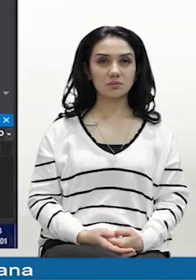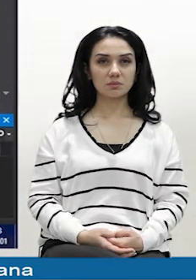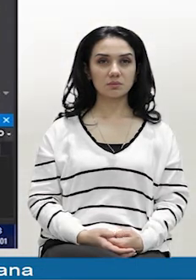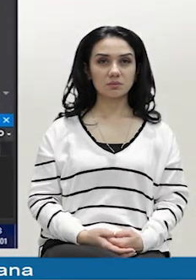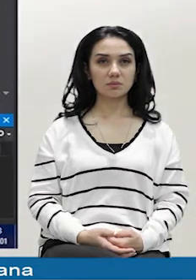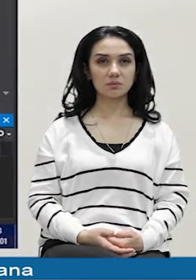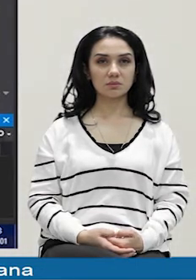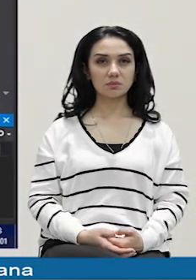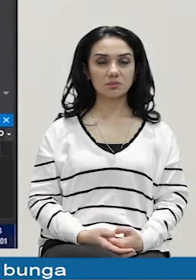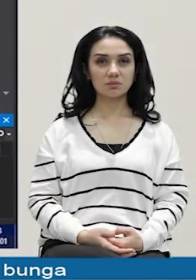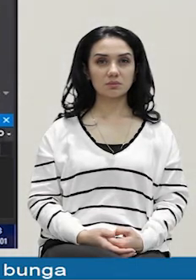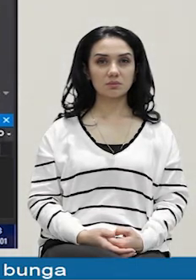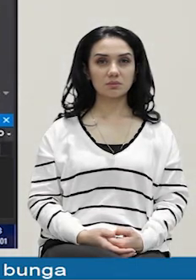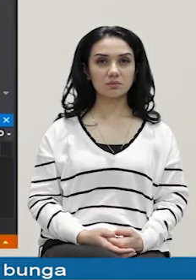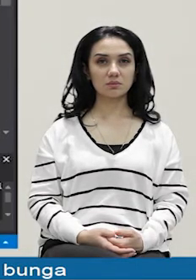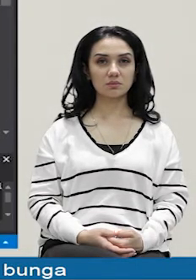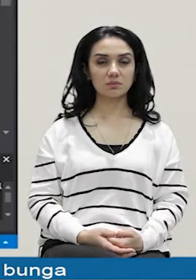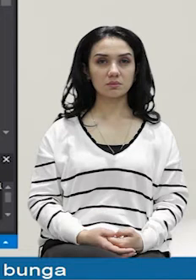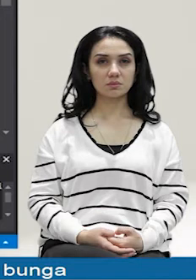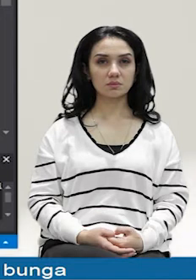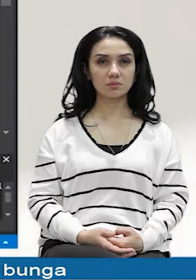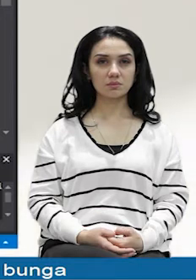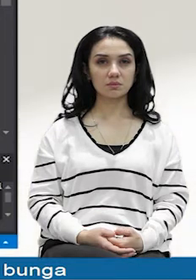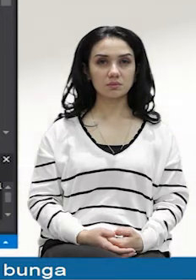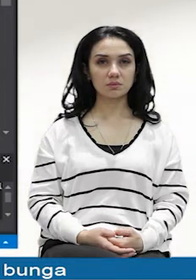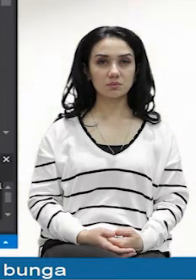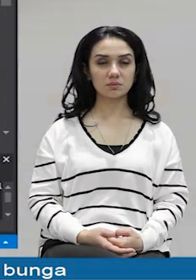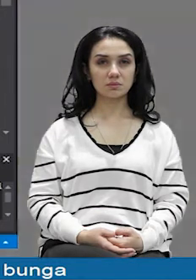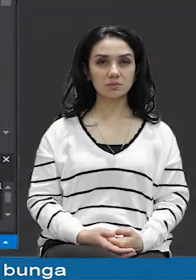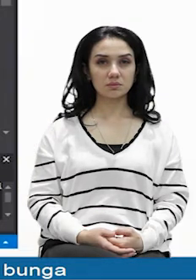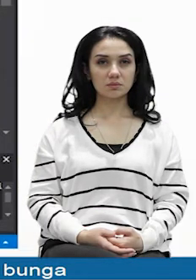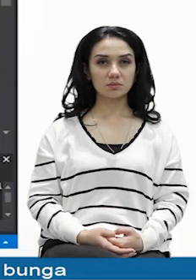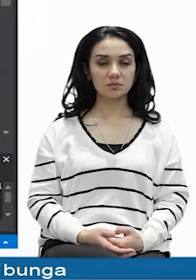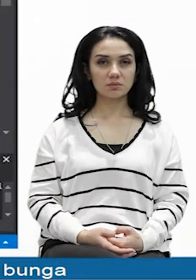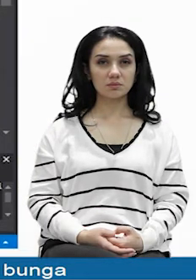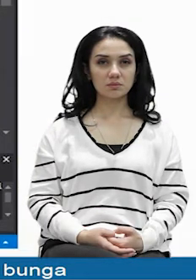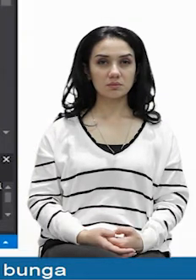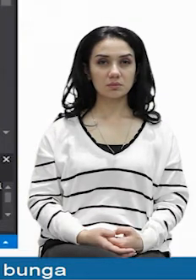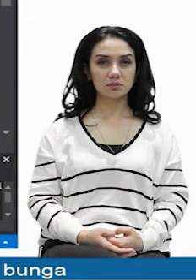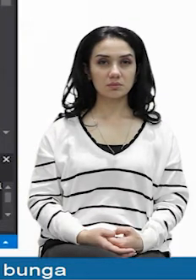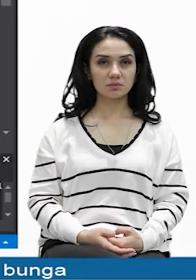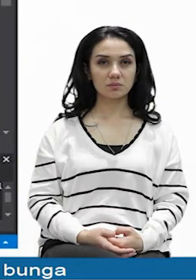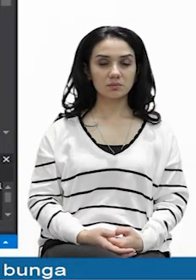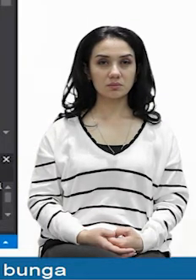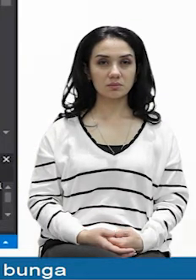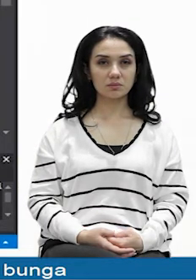Yani default diyem tanıma yaptı. Default tanıma yaptı. Sebebi o...